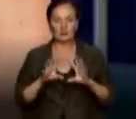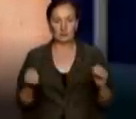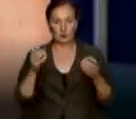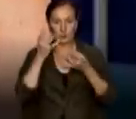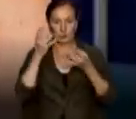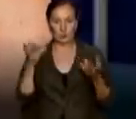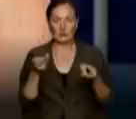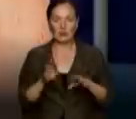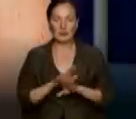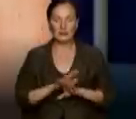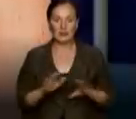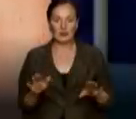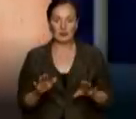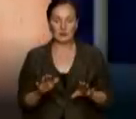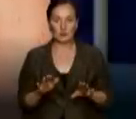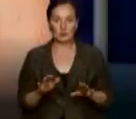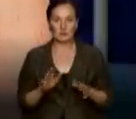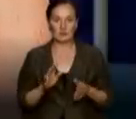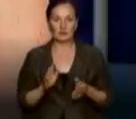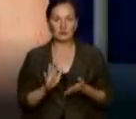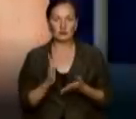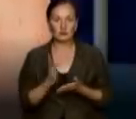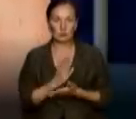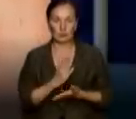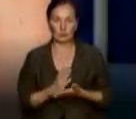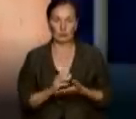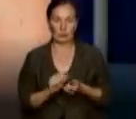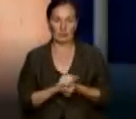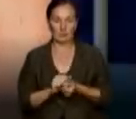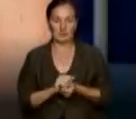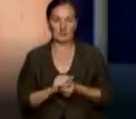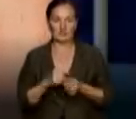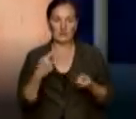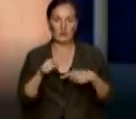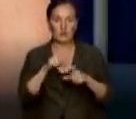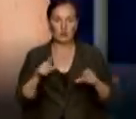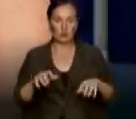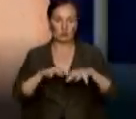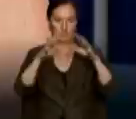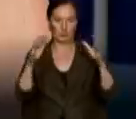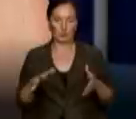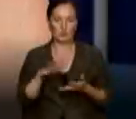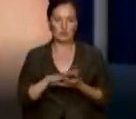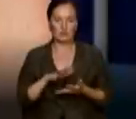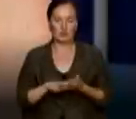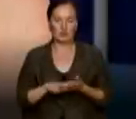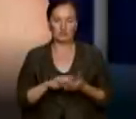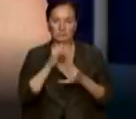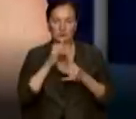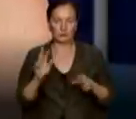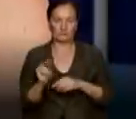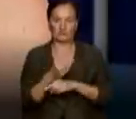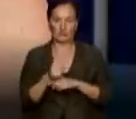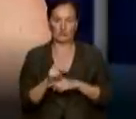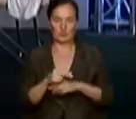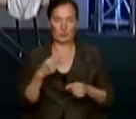не залишать жодного папірця. Інші люди, які там залишають гори, тони, сміття, ми їх не виховаємо по-іншому. Тобто